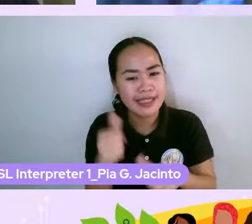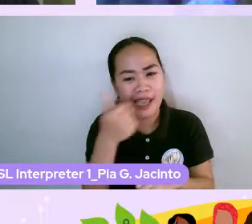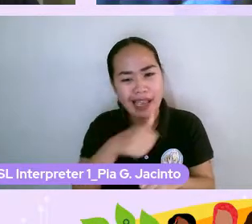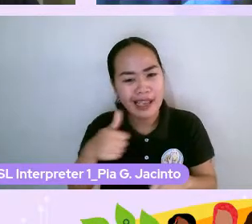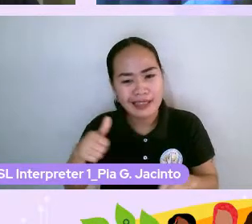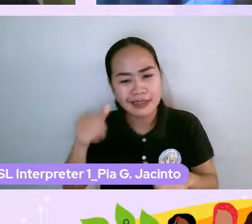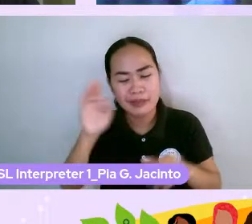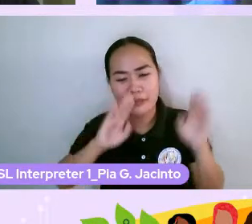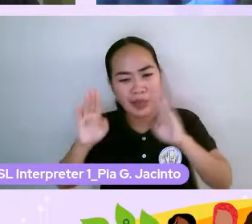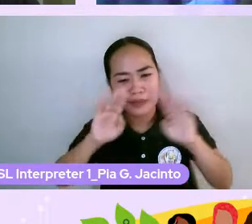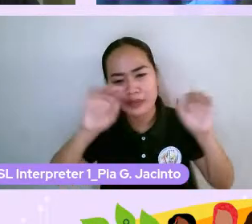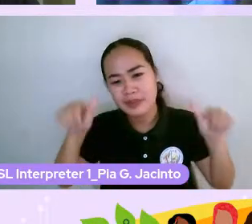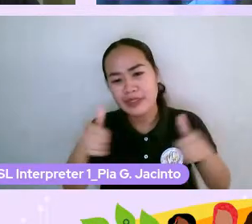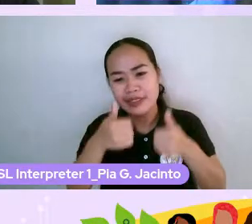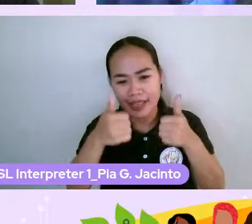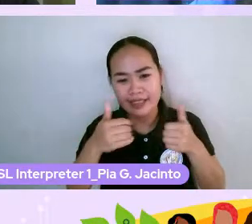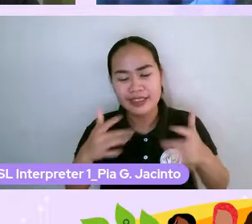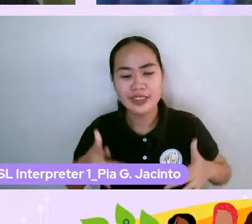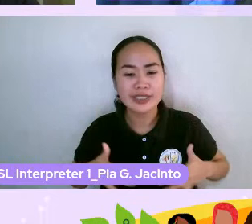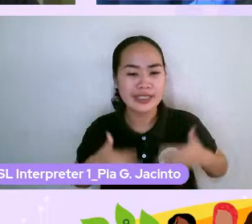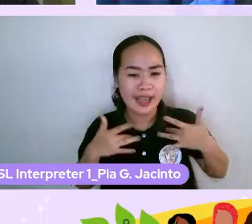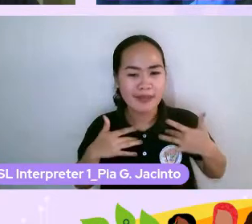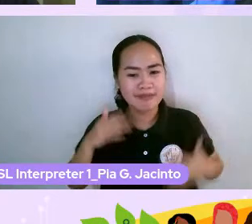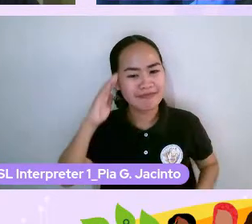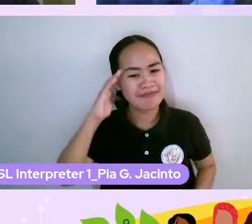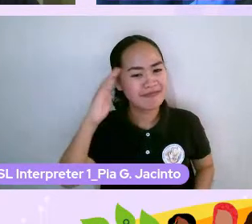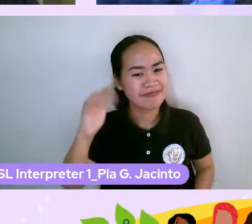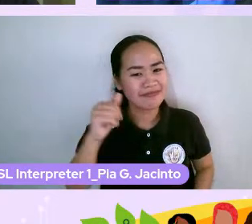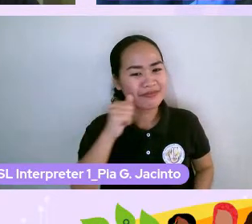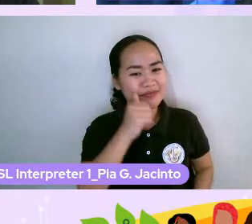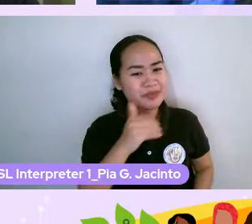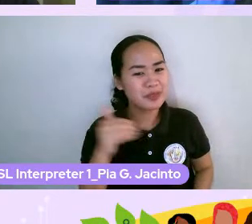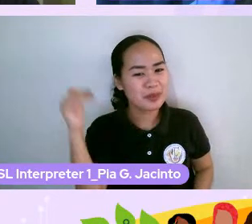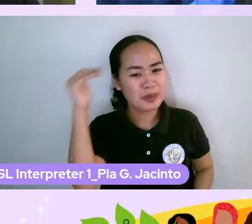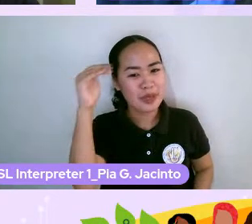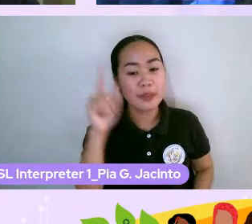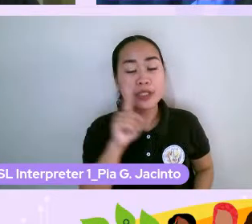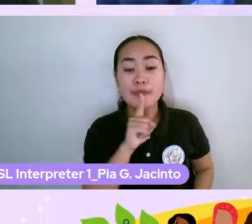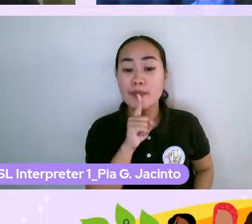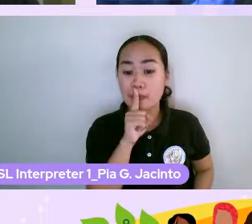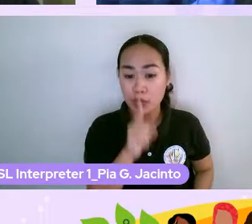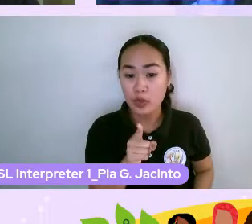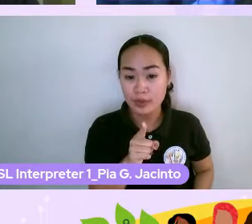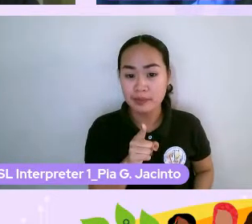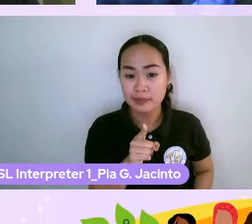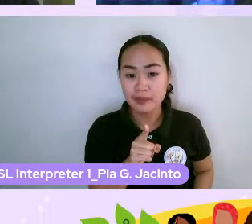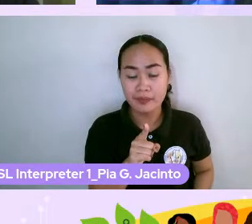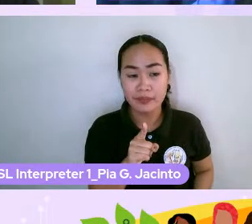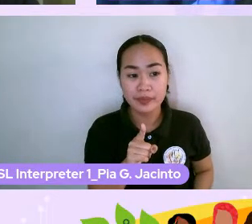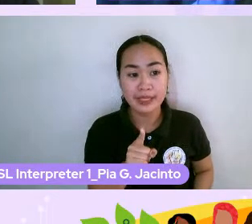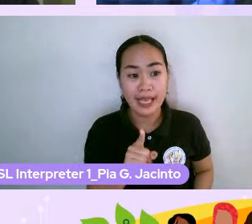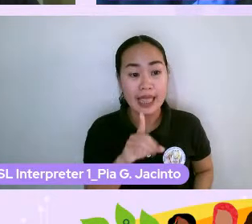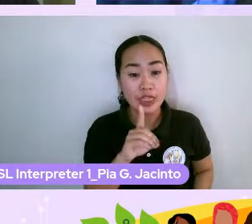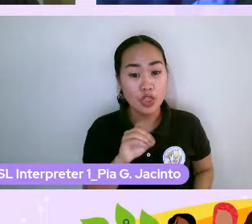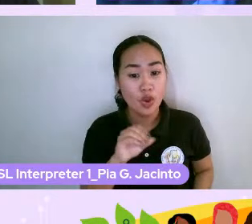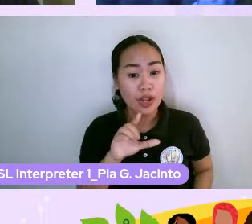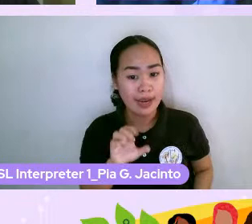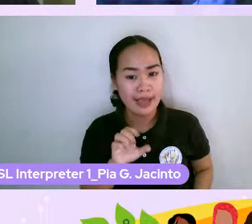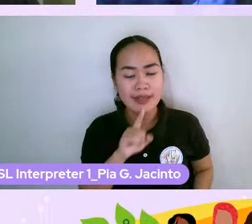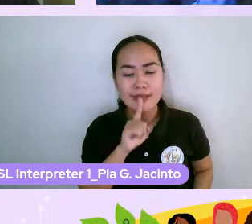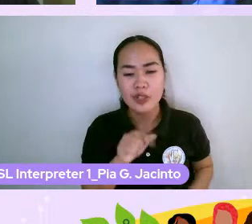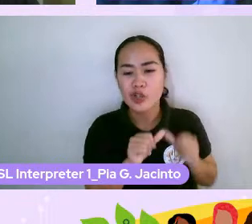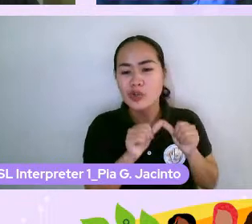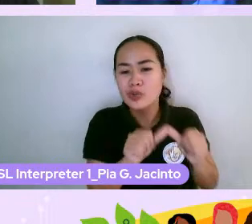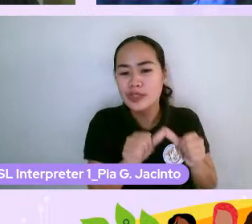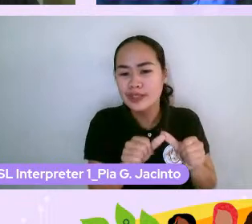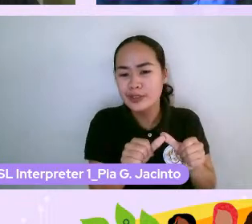buhay. So saludo po sa lahat ng mga kababaihan. Rest assured po na ang Bureau of local employment ay patuloy na